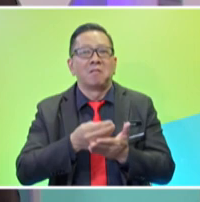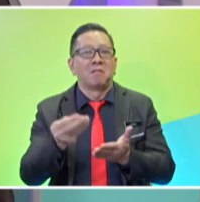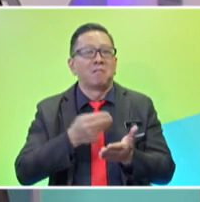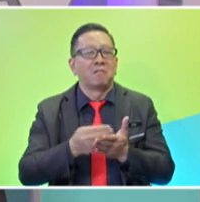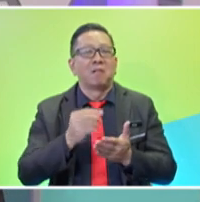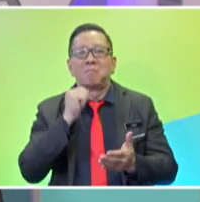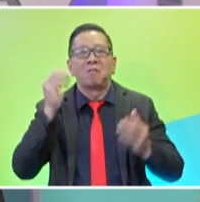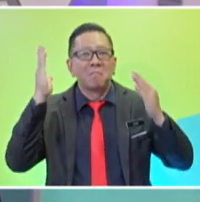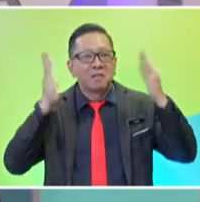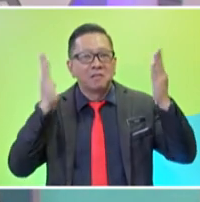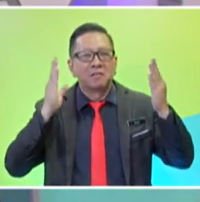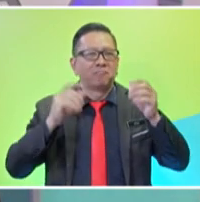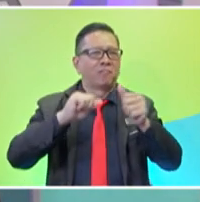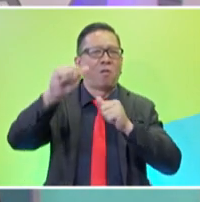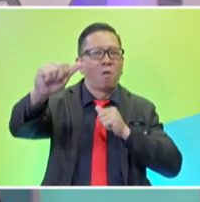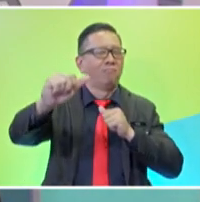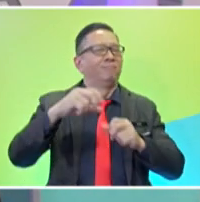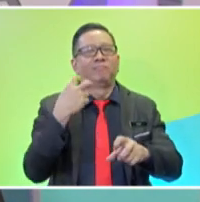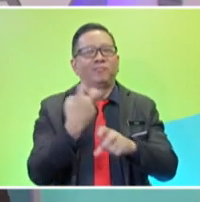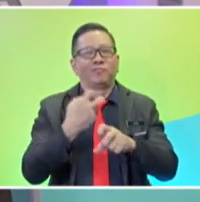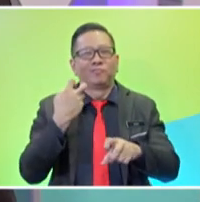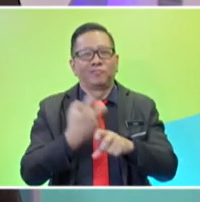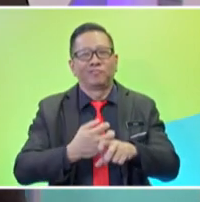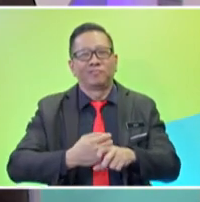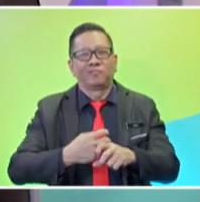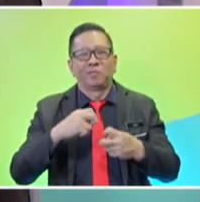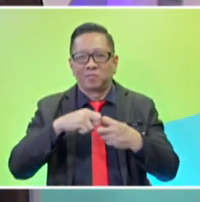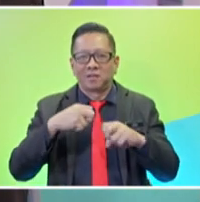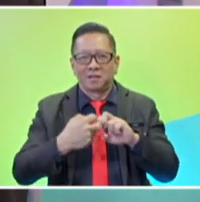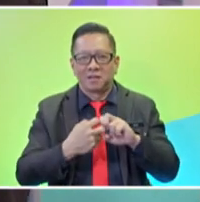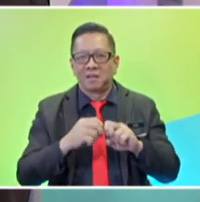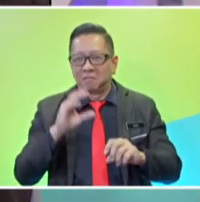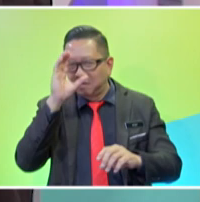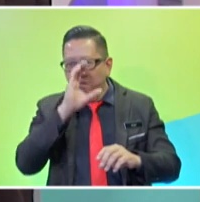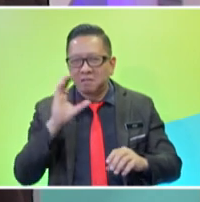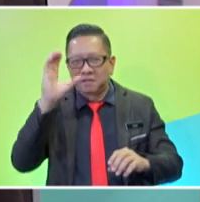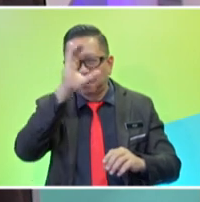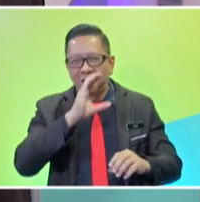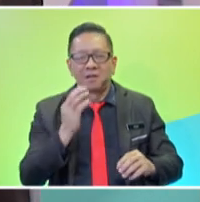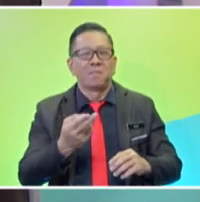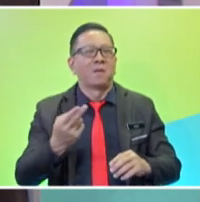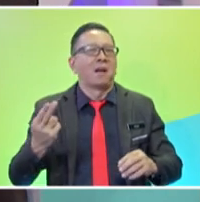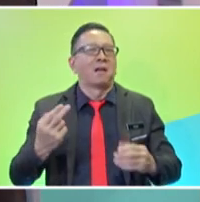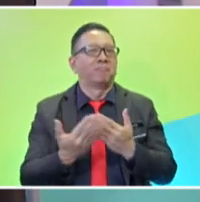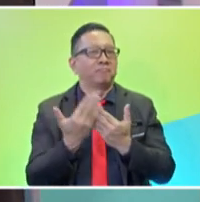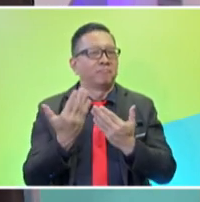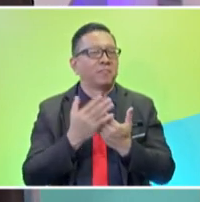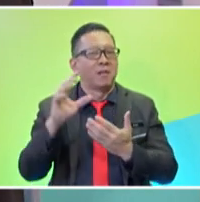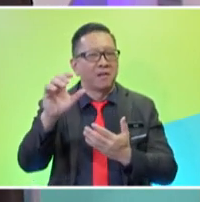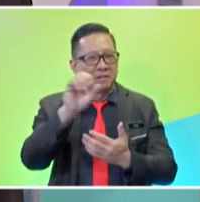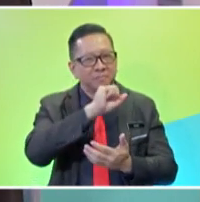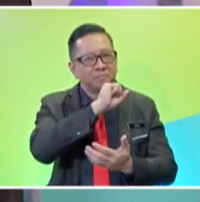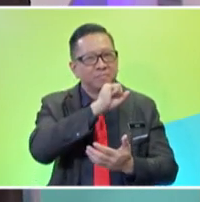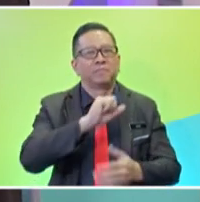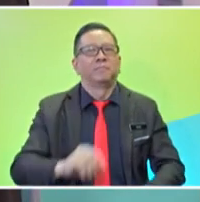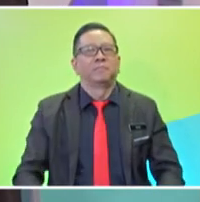jauh nah pakai jadi itu masalah bila kita buat satu produk nah mereka satu produk kita